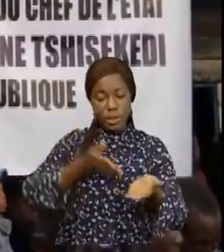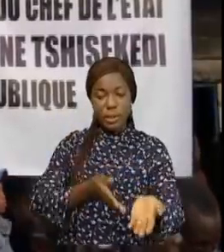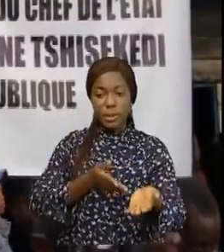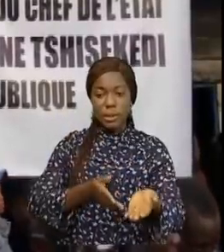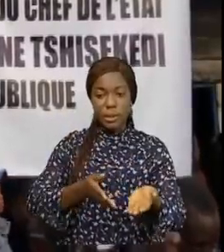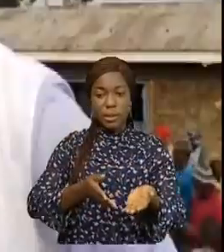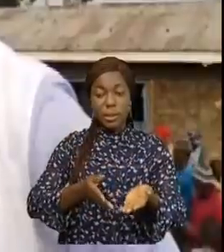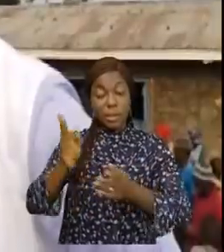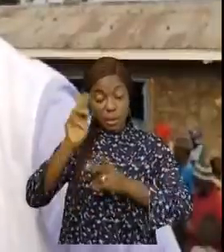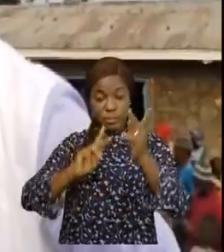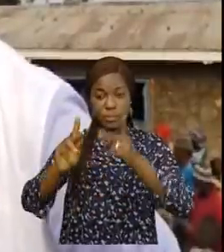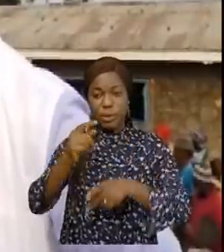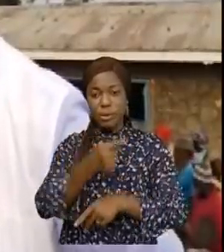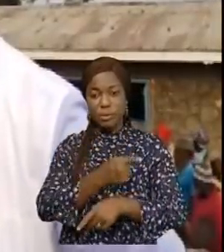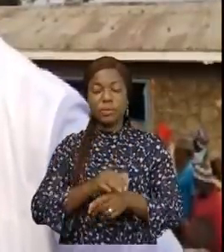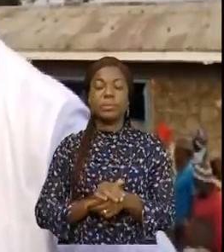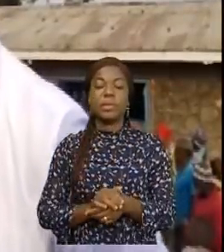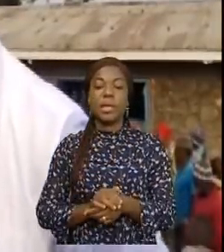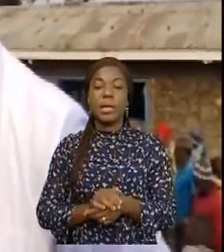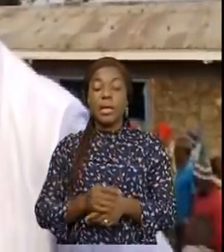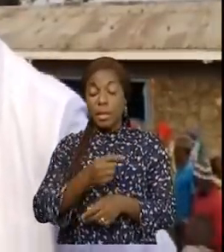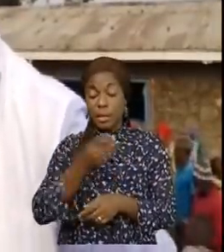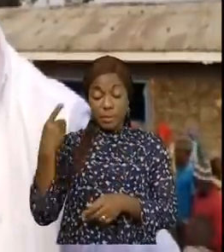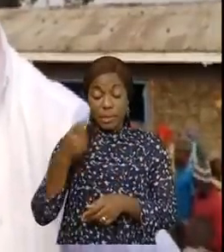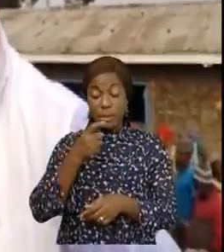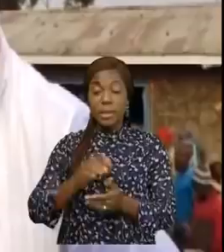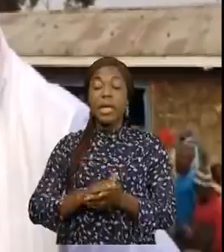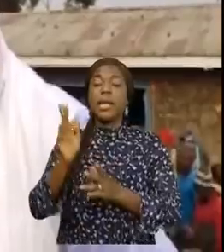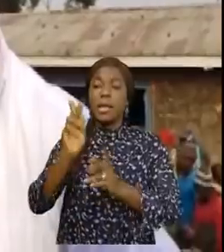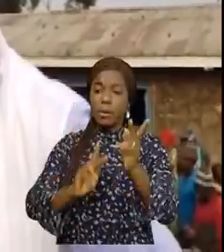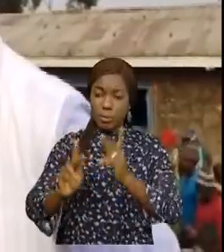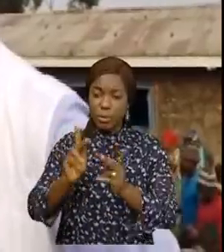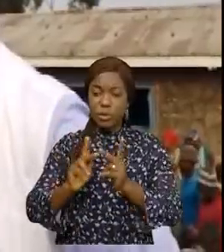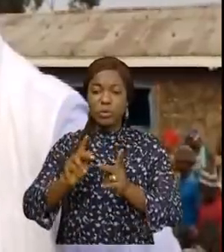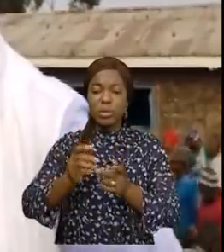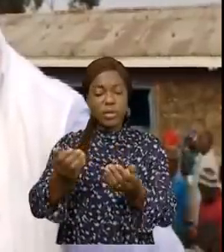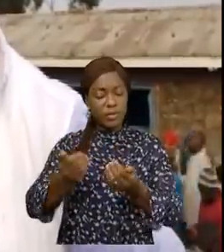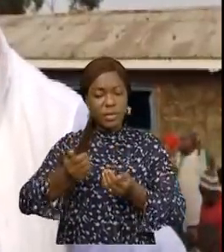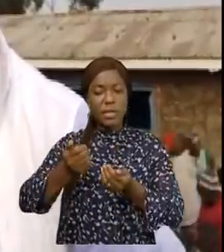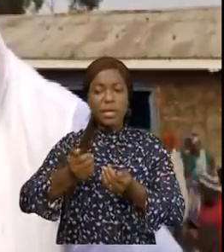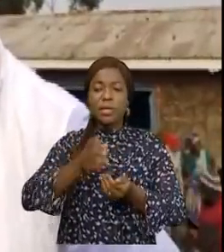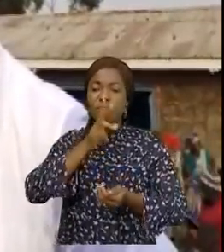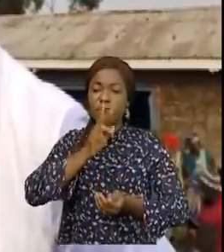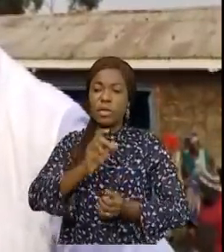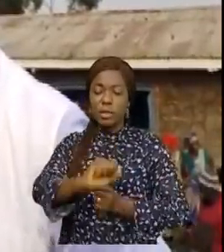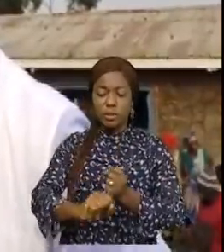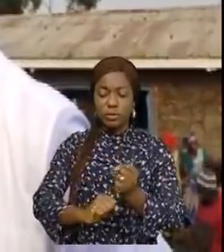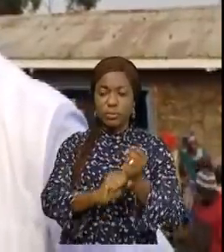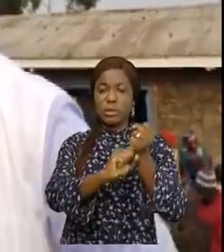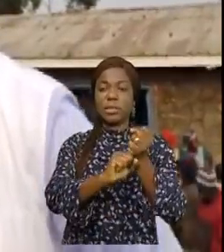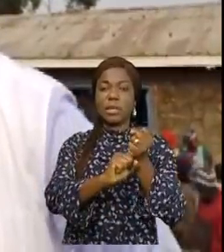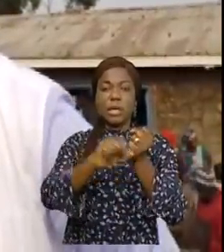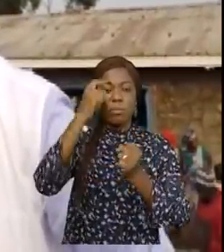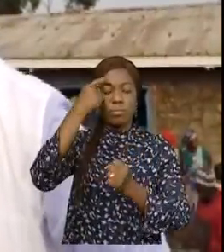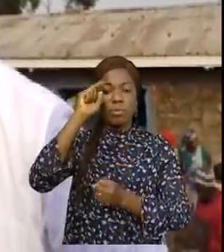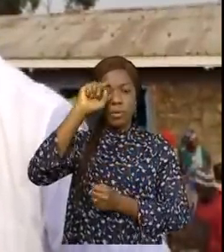sinistrés. C'est une population qui a besoin de soutien. Les plaidoyers, je l'ai déjà fait, pour que le gouvernement central